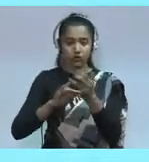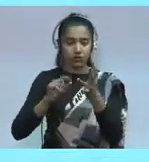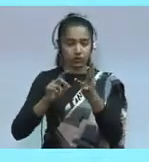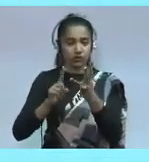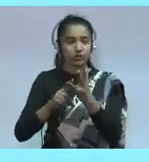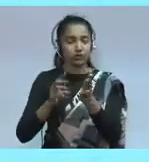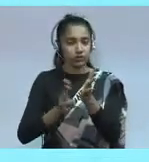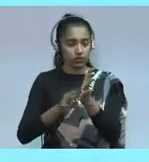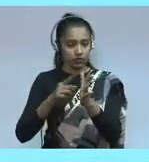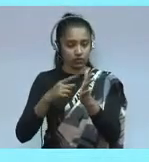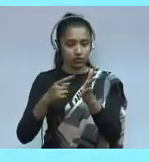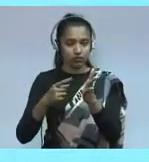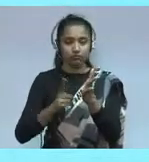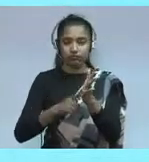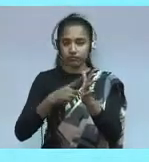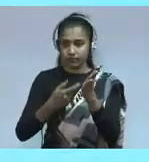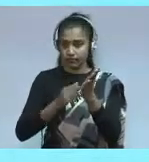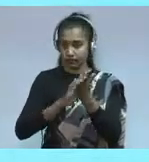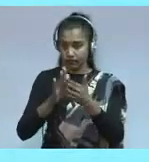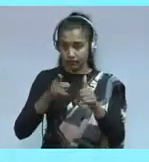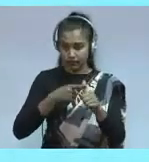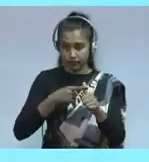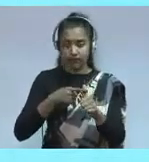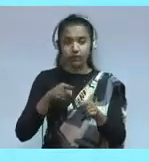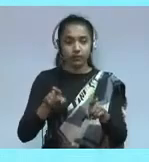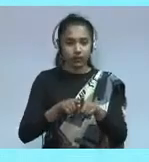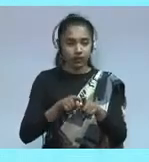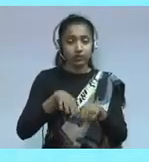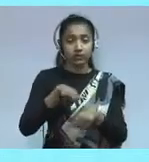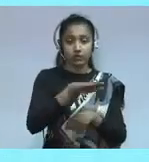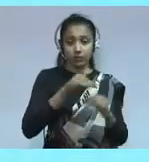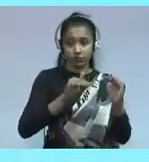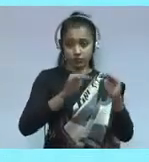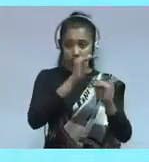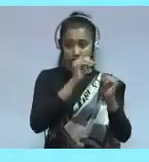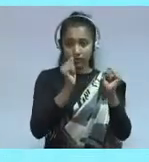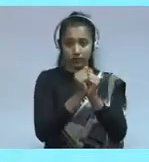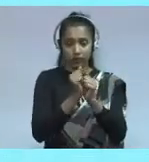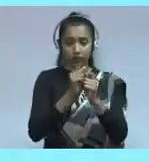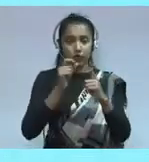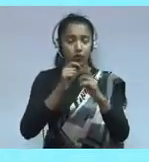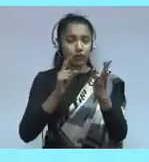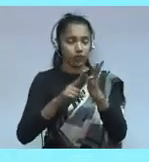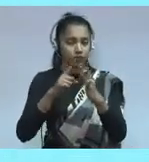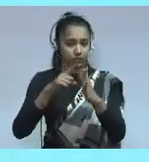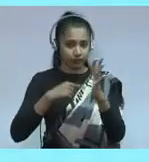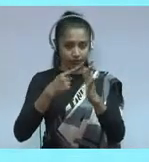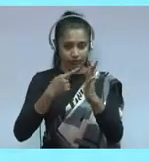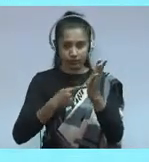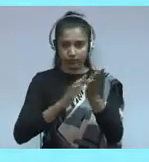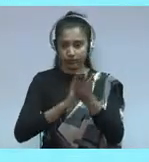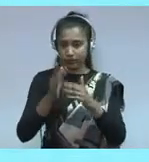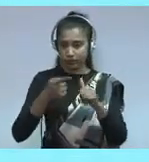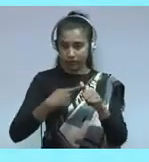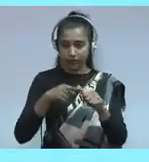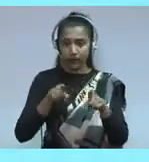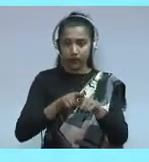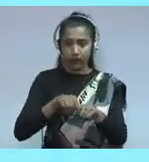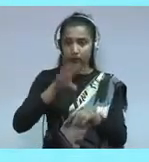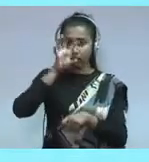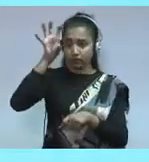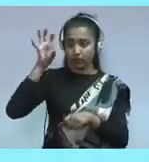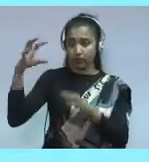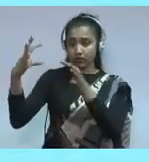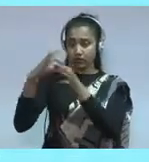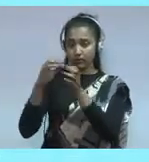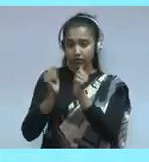කිවිදිය, සාමාජික ප්‍රවර්ධන කටයුතු පූජිත හේවවසම්, විදේශ සබත්තා කටයුතු මහාචාර්ය